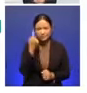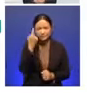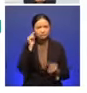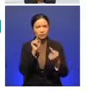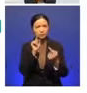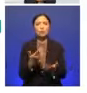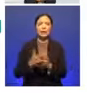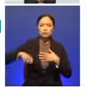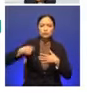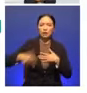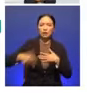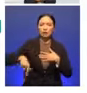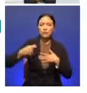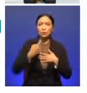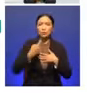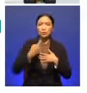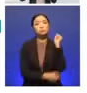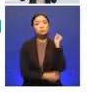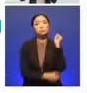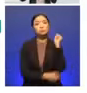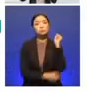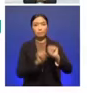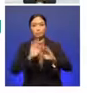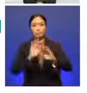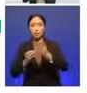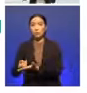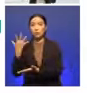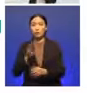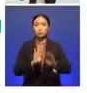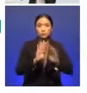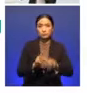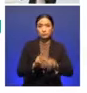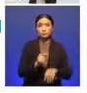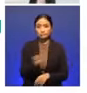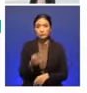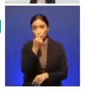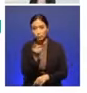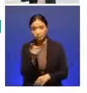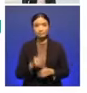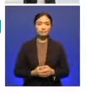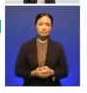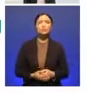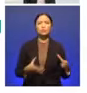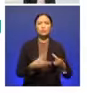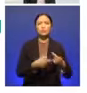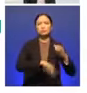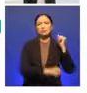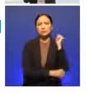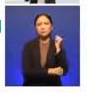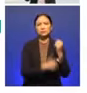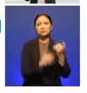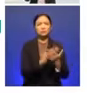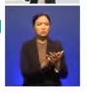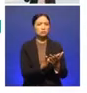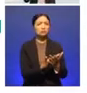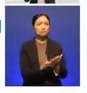าใช้จ่ายของพี่น้องคนจนนะครับเทียบกับพี่น้องในกลุ่มรายได้อื่นๆเนี่ยเราก็จะเห็นว่ากลุ่มคนจนเนี่ยครับมีค่าใช้จ่าย